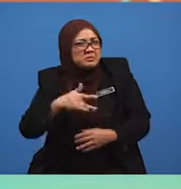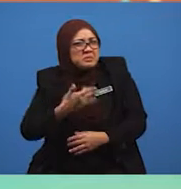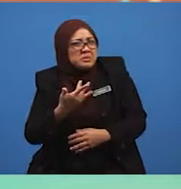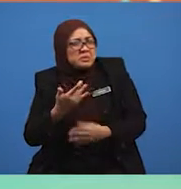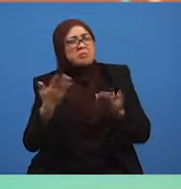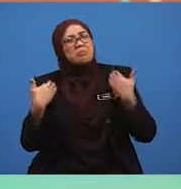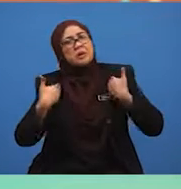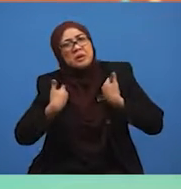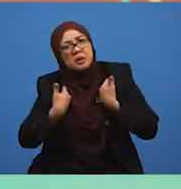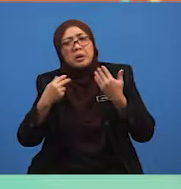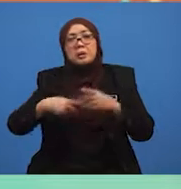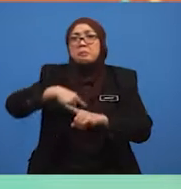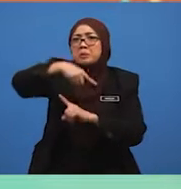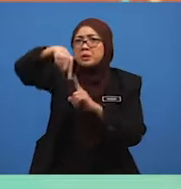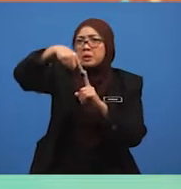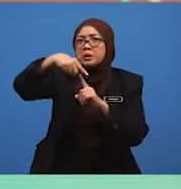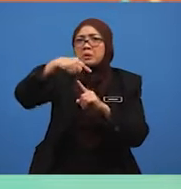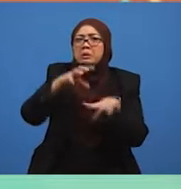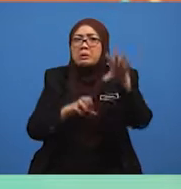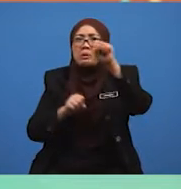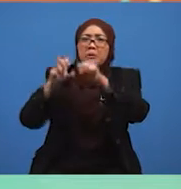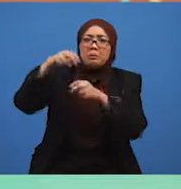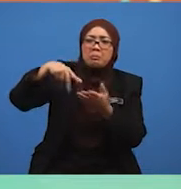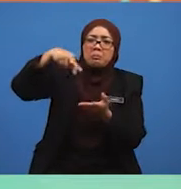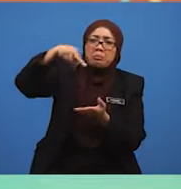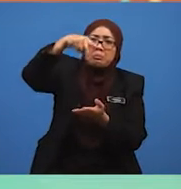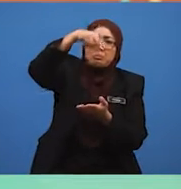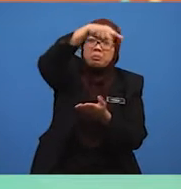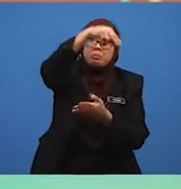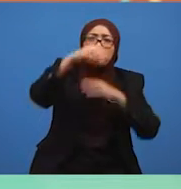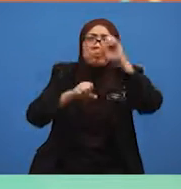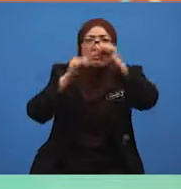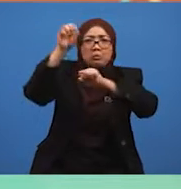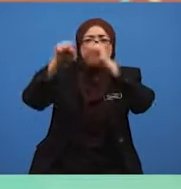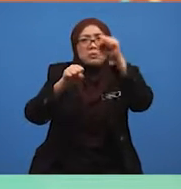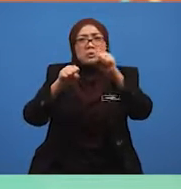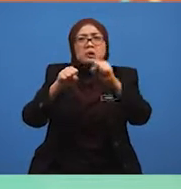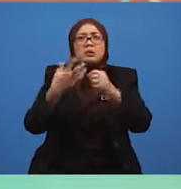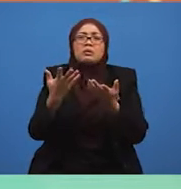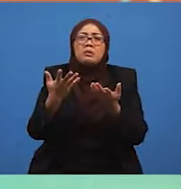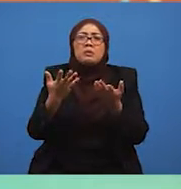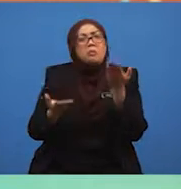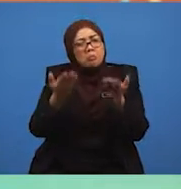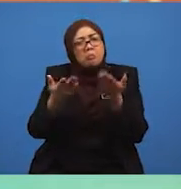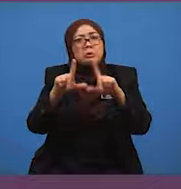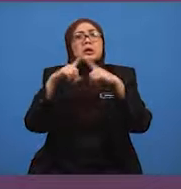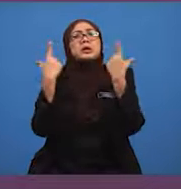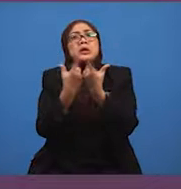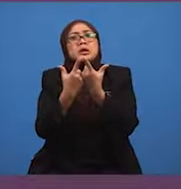apabila menaiki tangga sekolah? Lebih-lebih lagi jika kelas kamu adalah pada tingkat